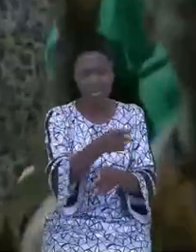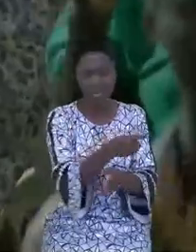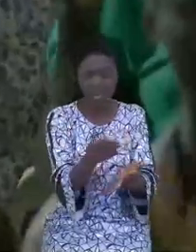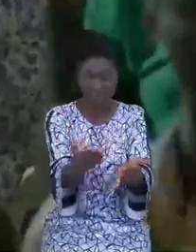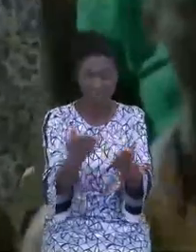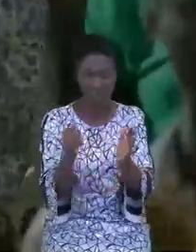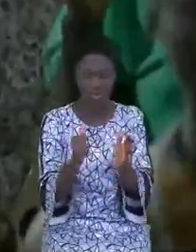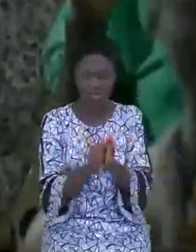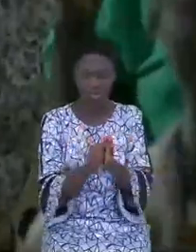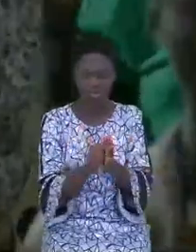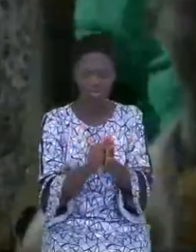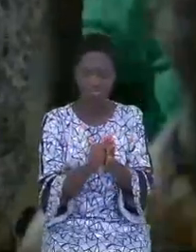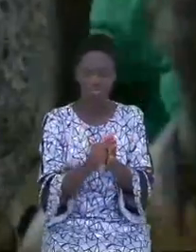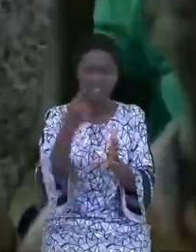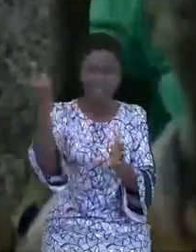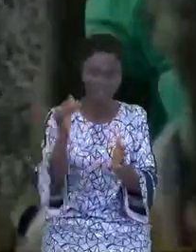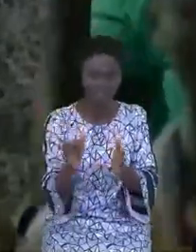éternelle dans leur vie.